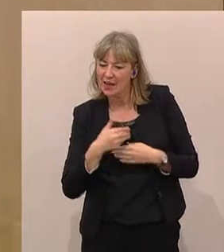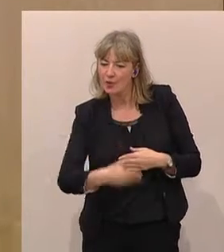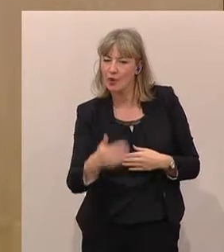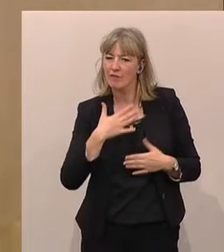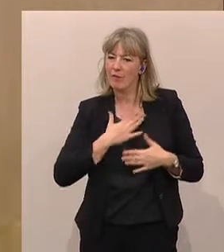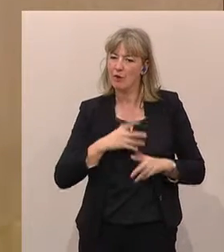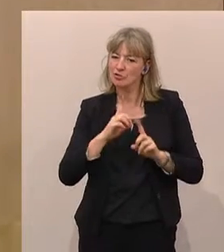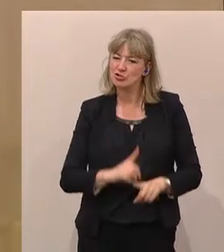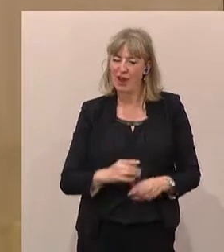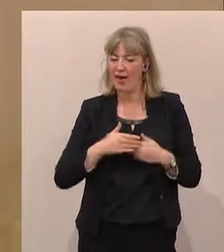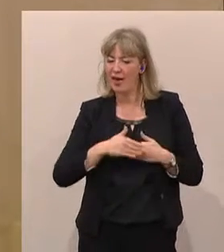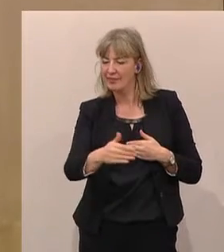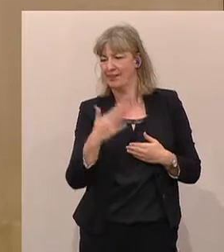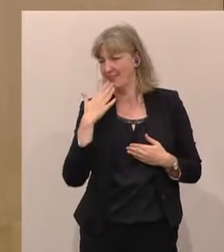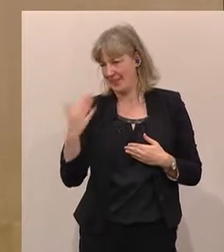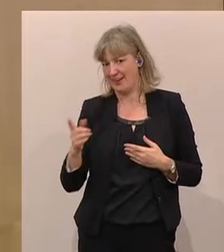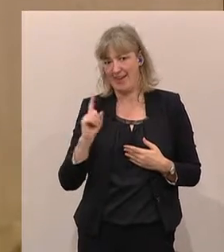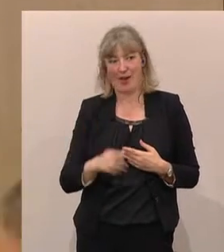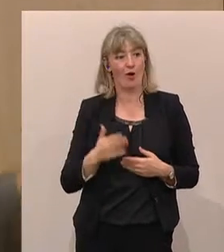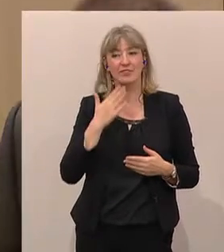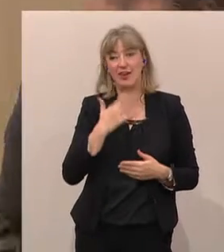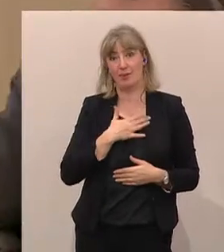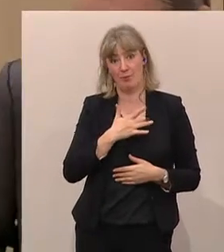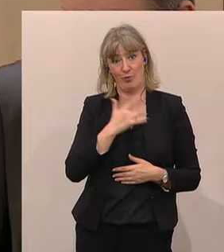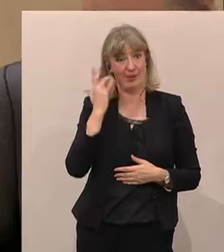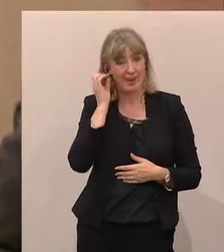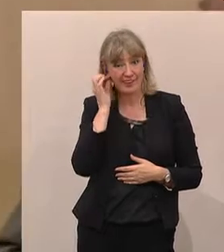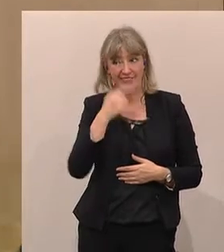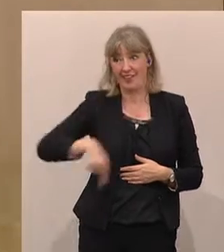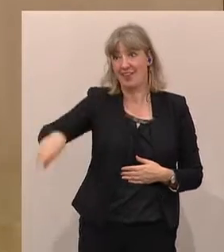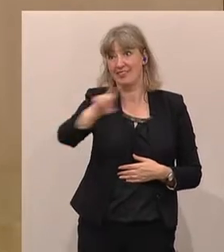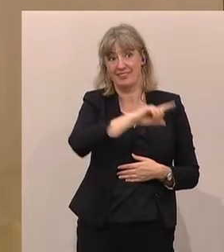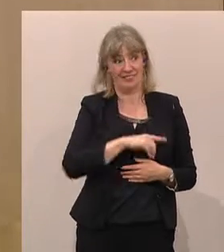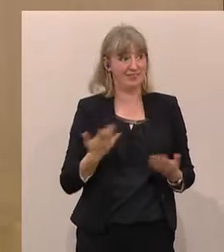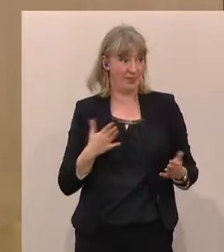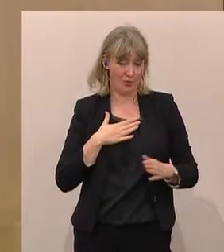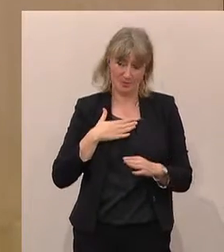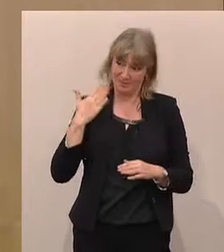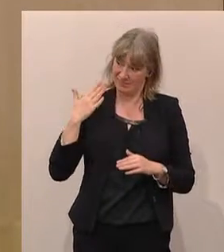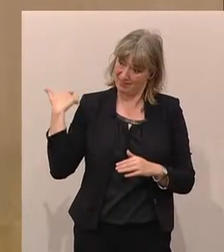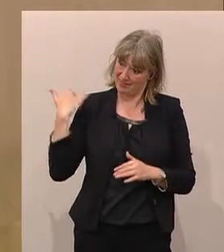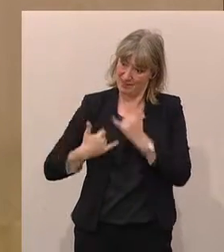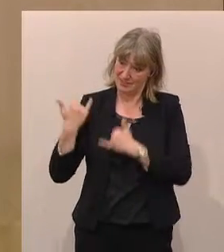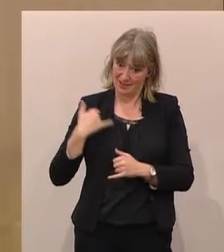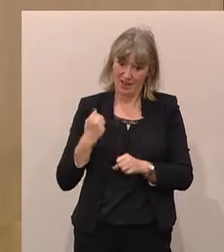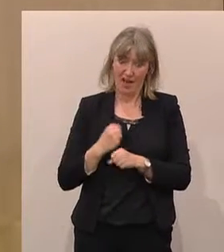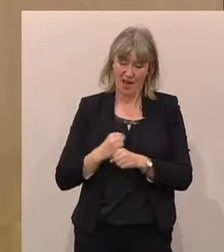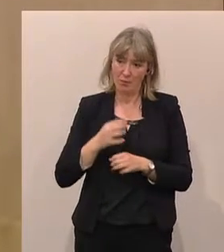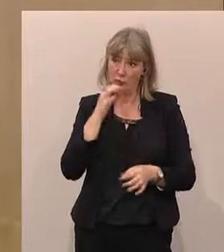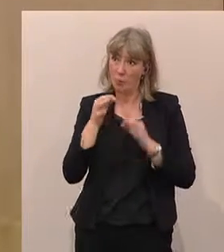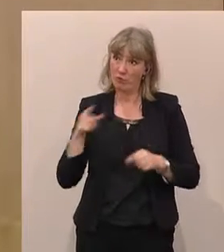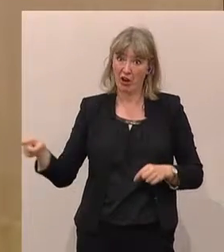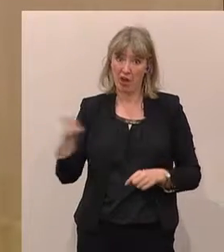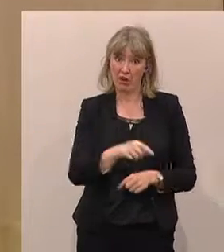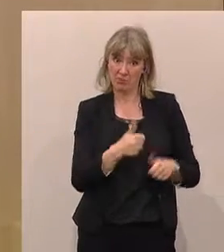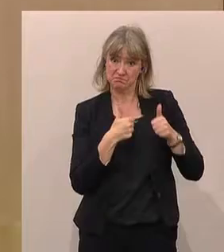unseres Wohlstandes. Und vor allem auch danke unseren Bürgerinnen und Bürgern, dass unsere Arbeit im letzten Jahr so gut in den Umfragen